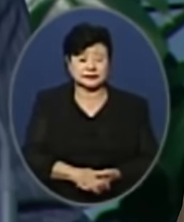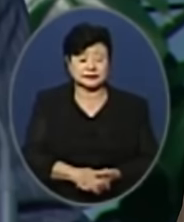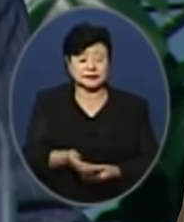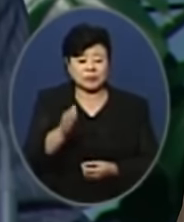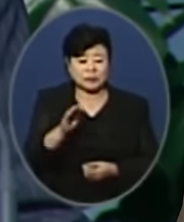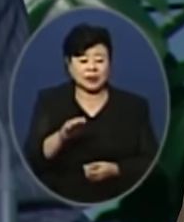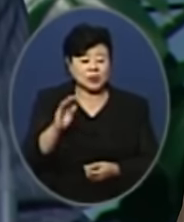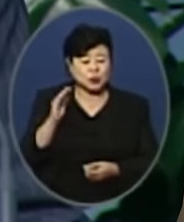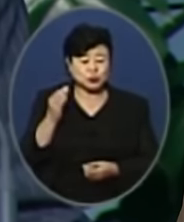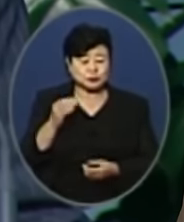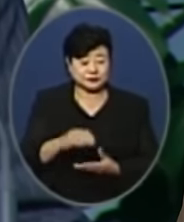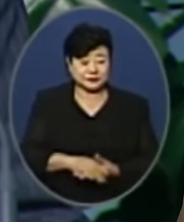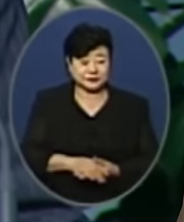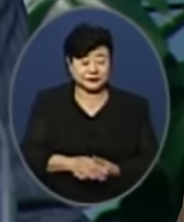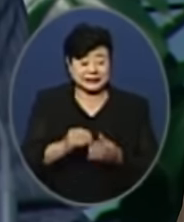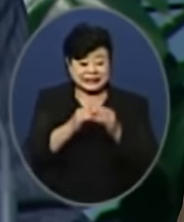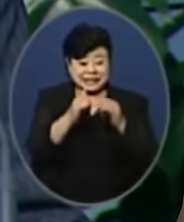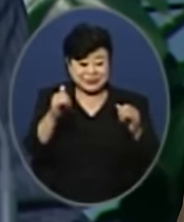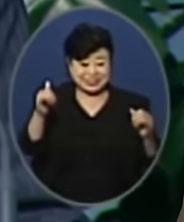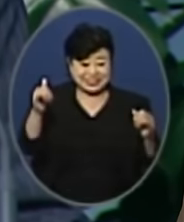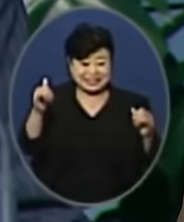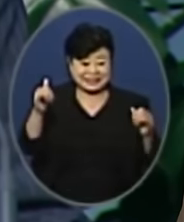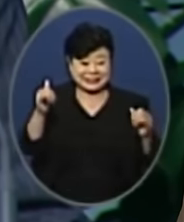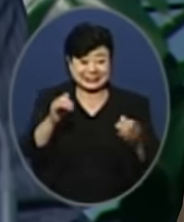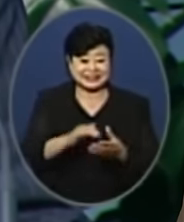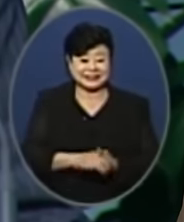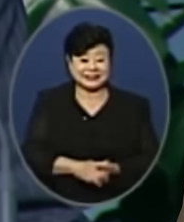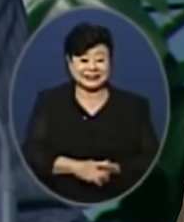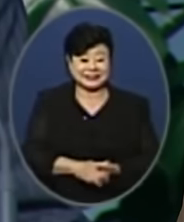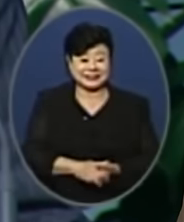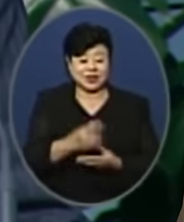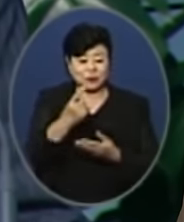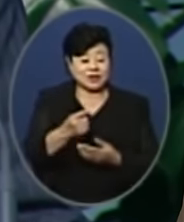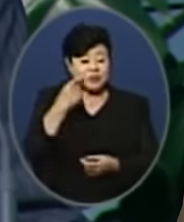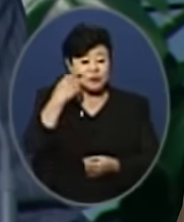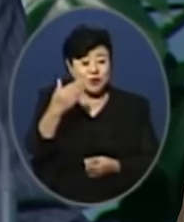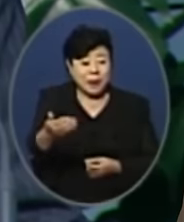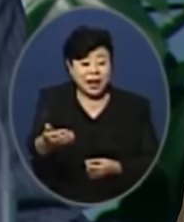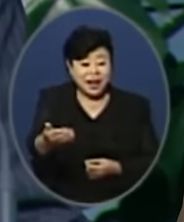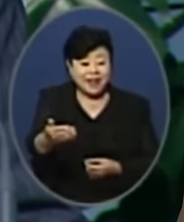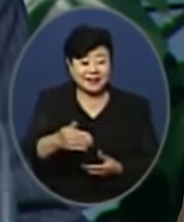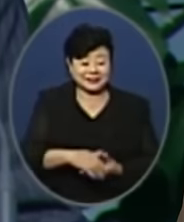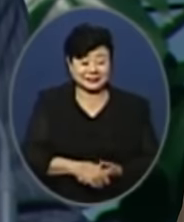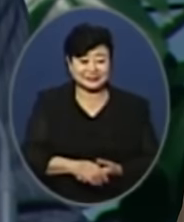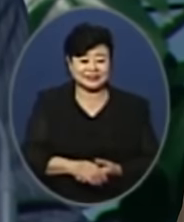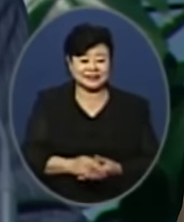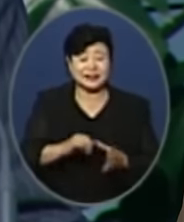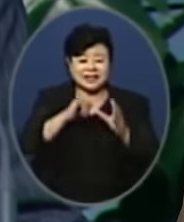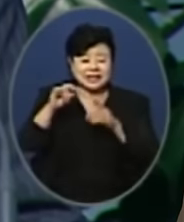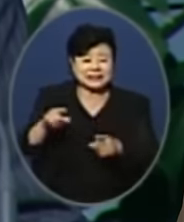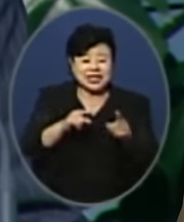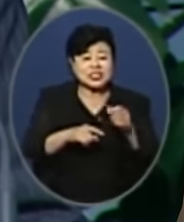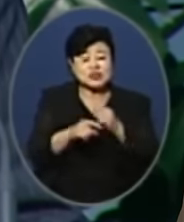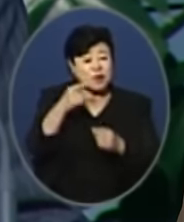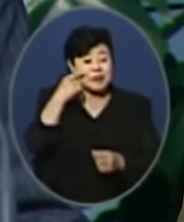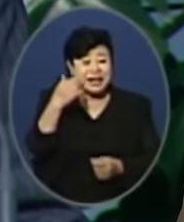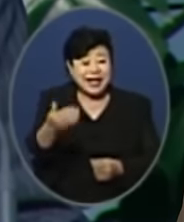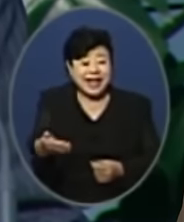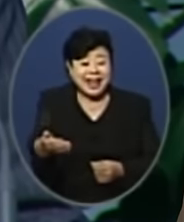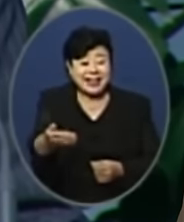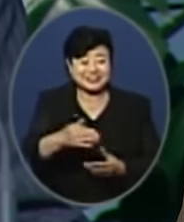그런데 요사이 사람들이 와서 내가 저에게 이 세상에 왜 삽니까?